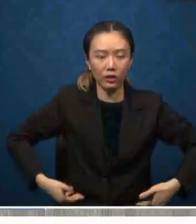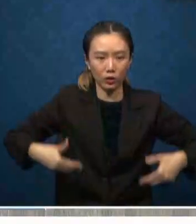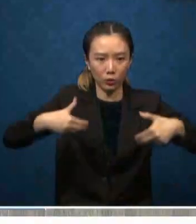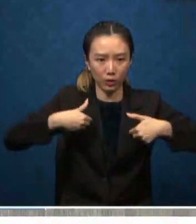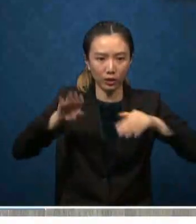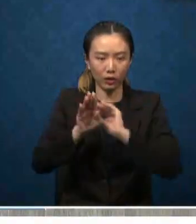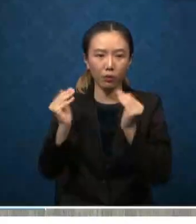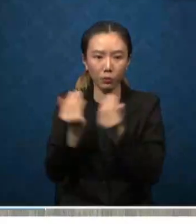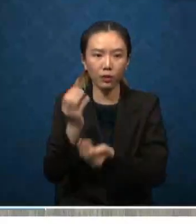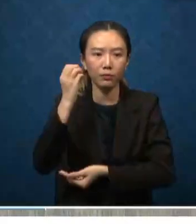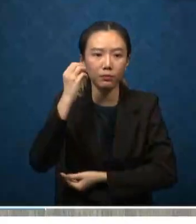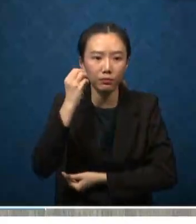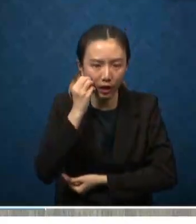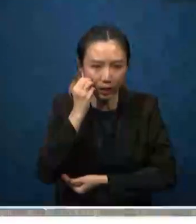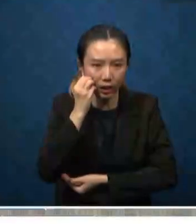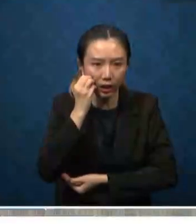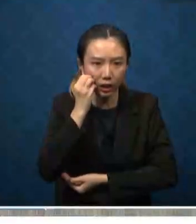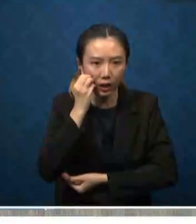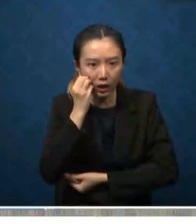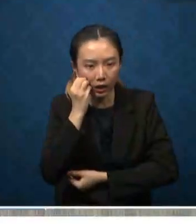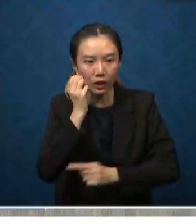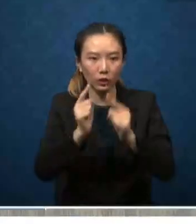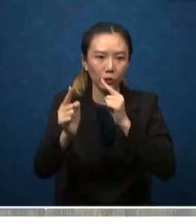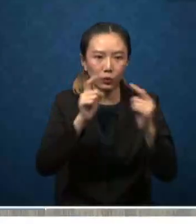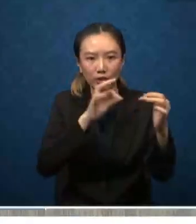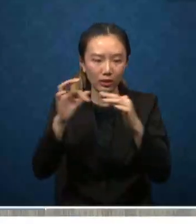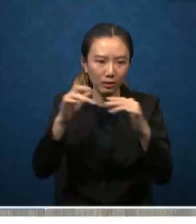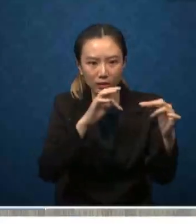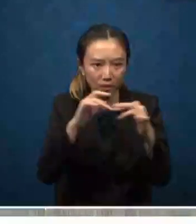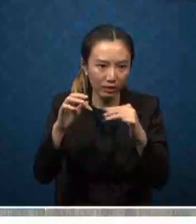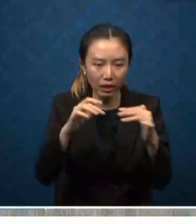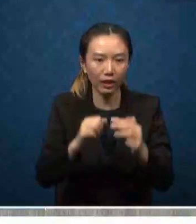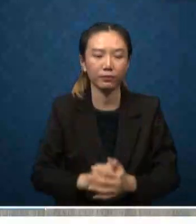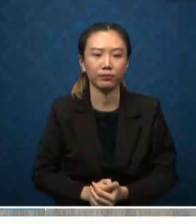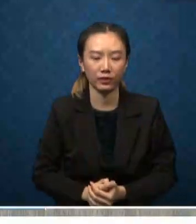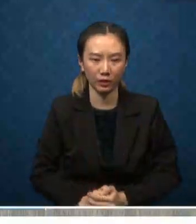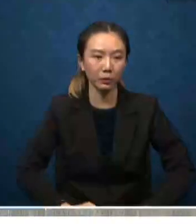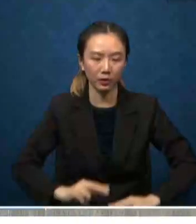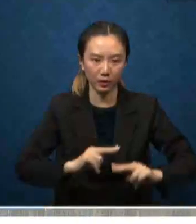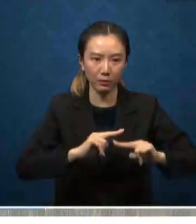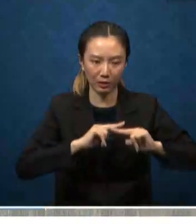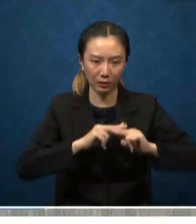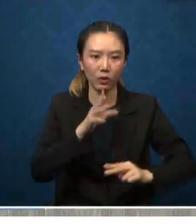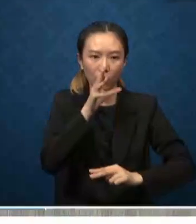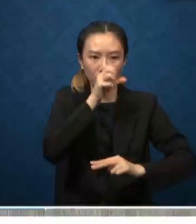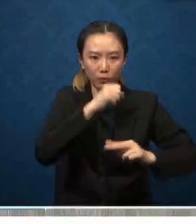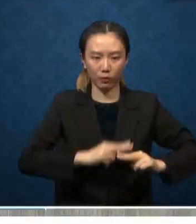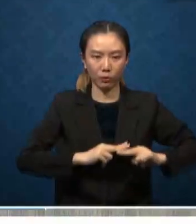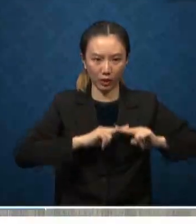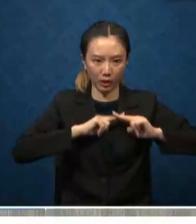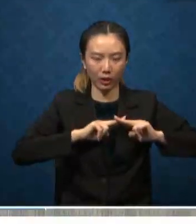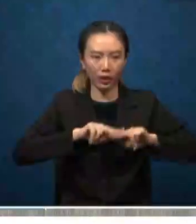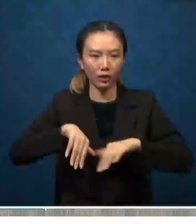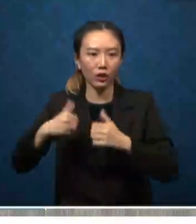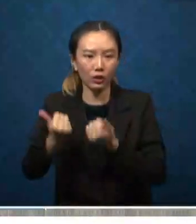วบ้านและการติดต่อสื่อสาร communications ของตัวเองและในปัจจุบัน